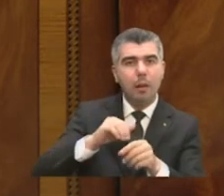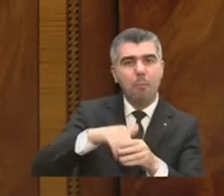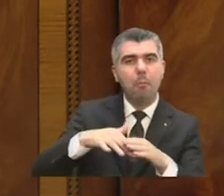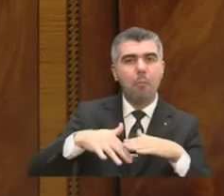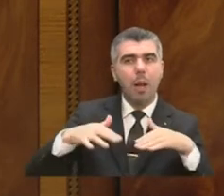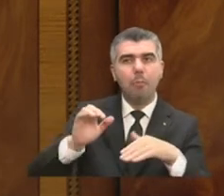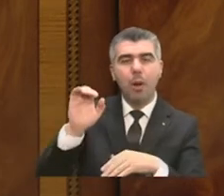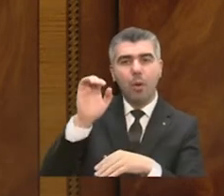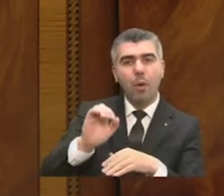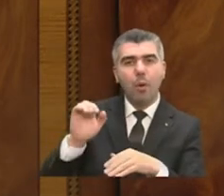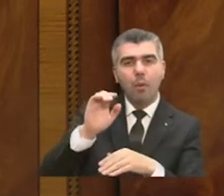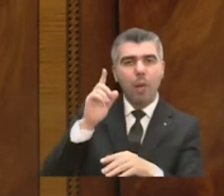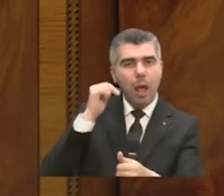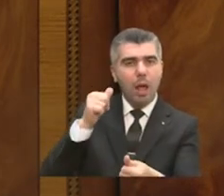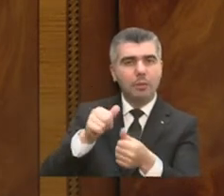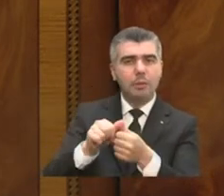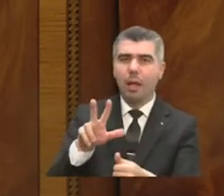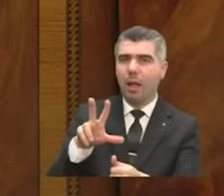sûr,